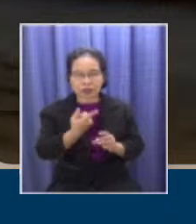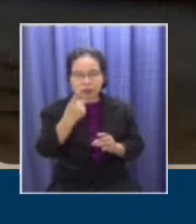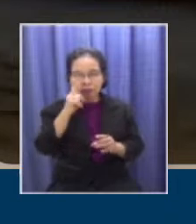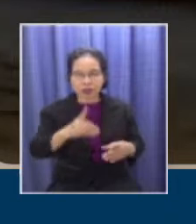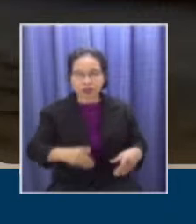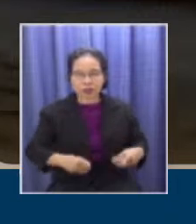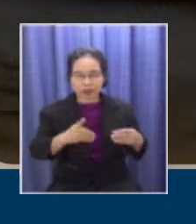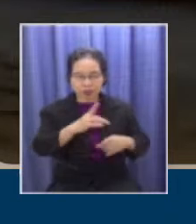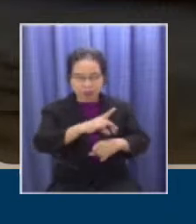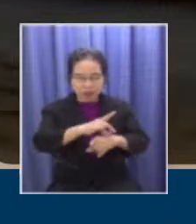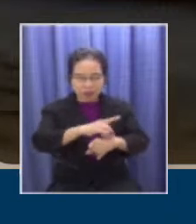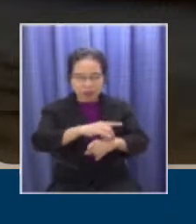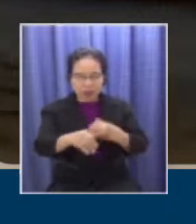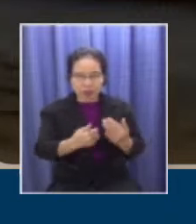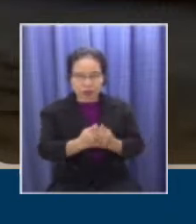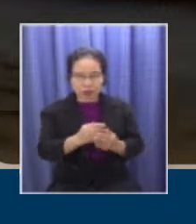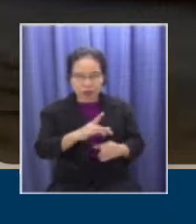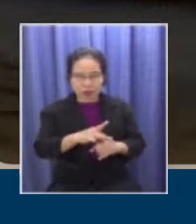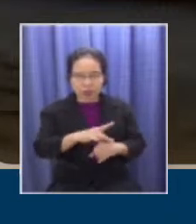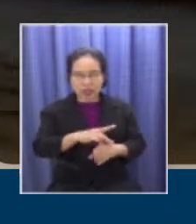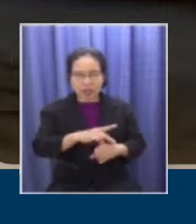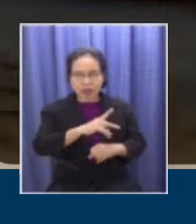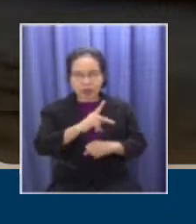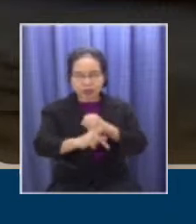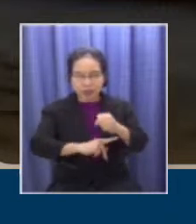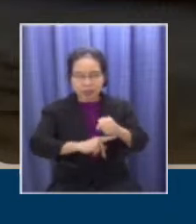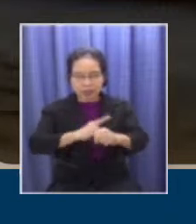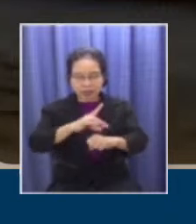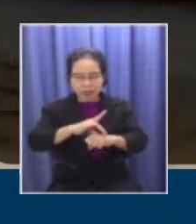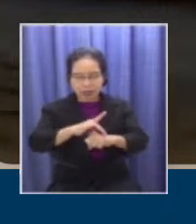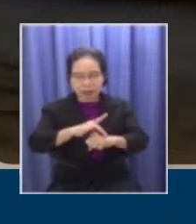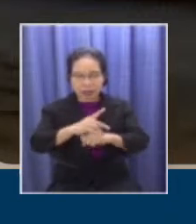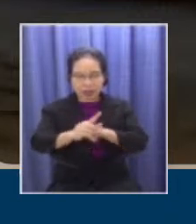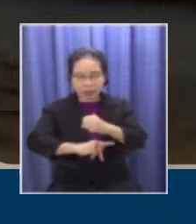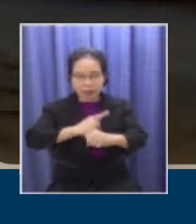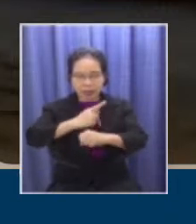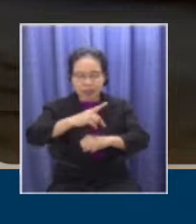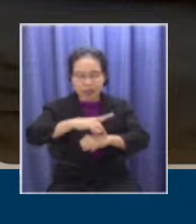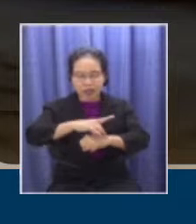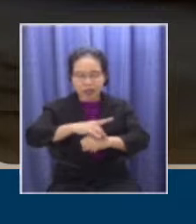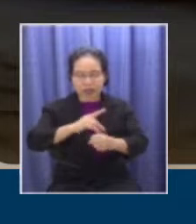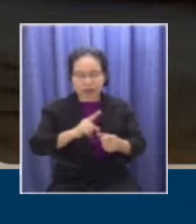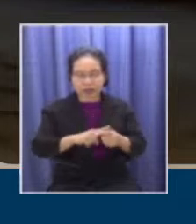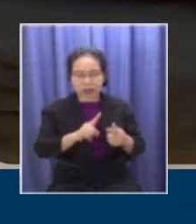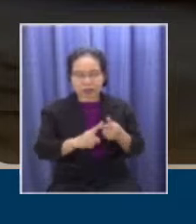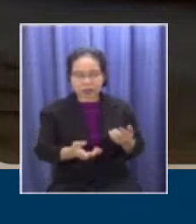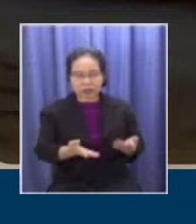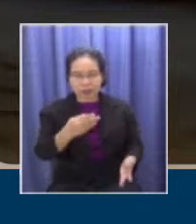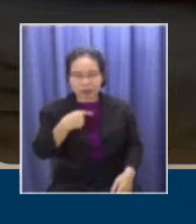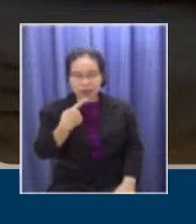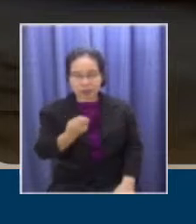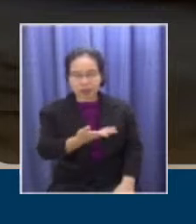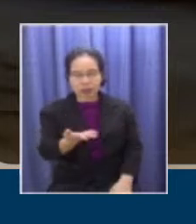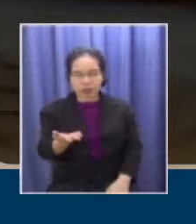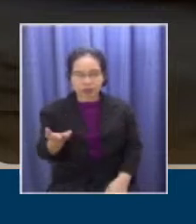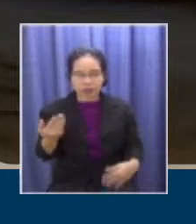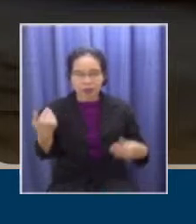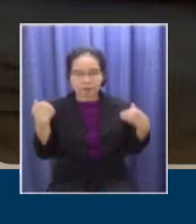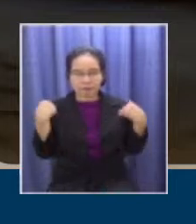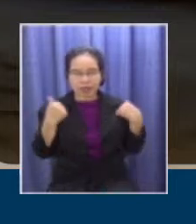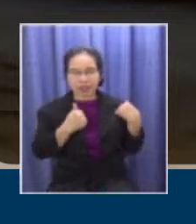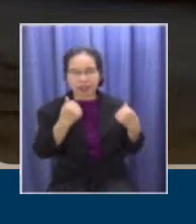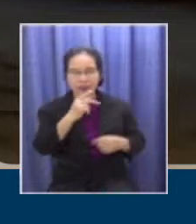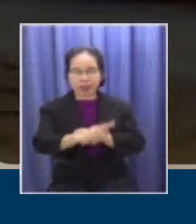ofri ahotoso na kokudum na okasae ane unabar melia no korɛ egie frise de Paul se kan ne nsɛm ne so sɛ ya